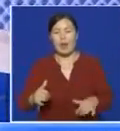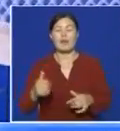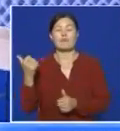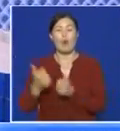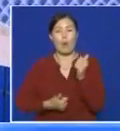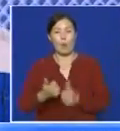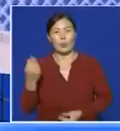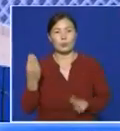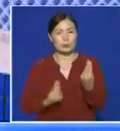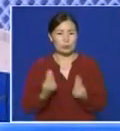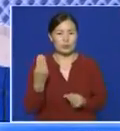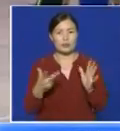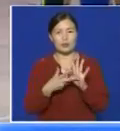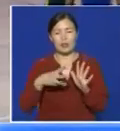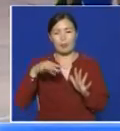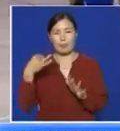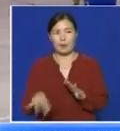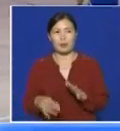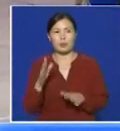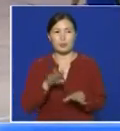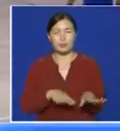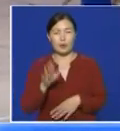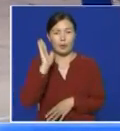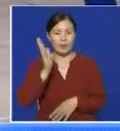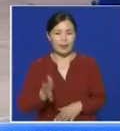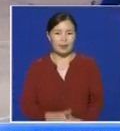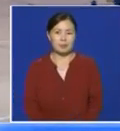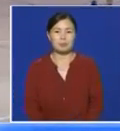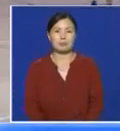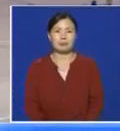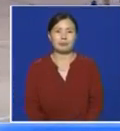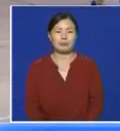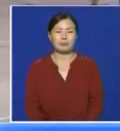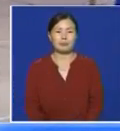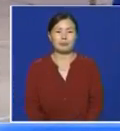Спартакиаданың облыстық деңгейі 8-ші маусымда өтеді. Айсар Айтман, Ролан Аметұлы, Каспий ақпарат.